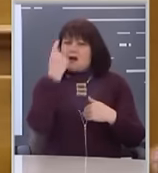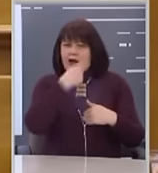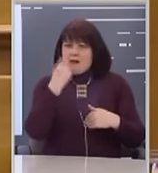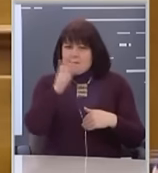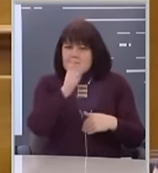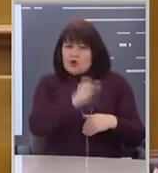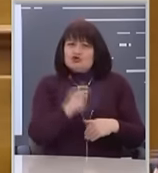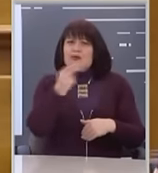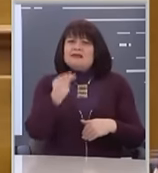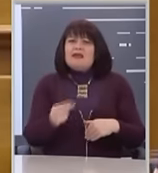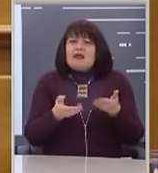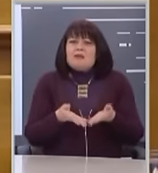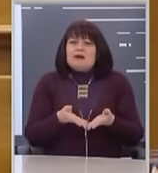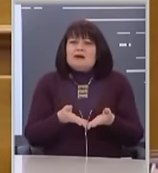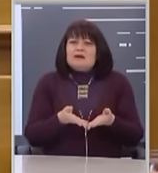τέτοιου είδους υποθέσεις?